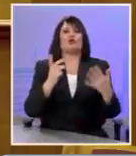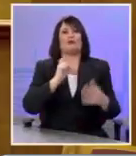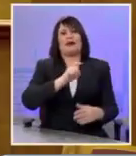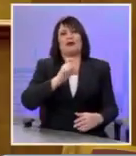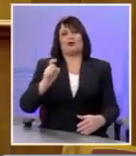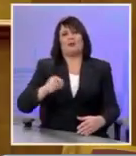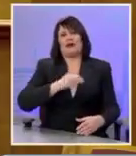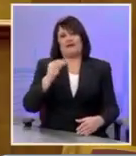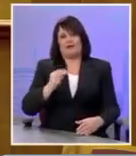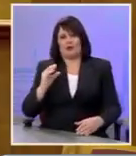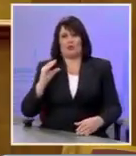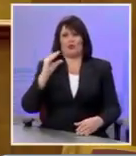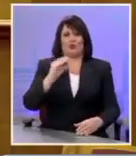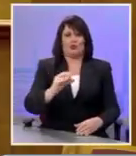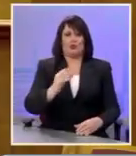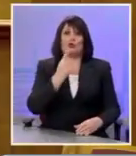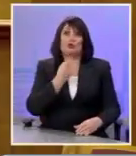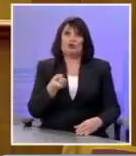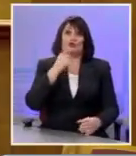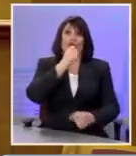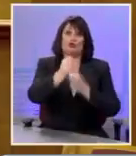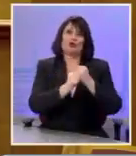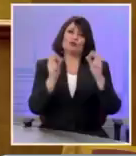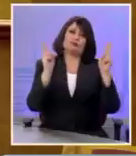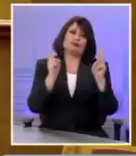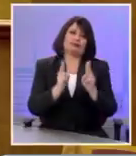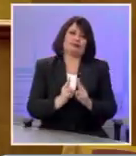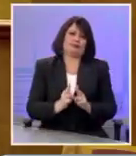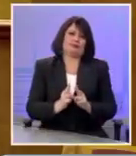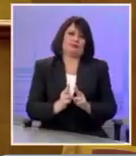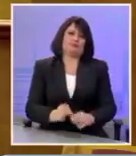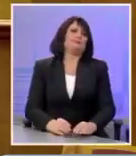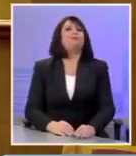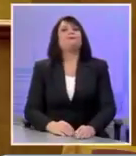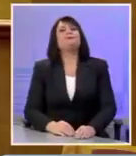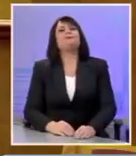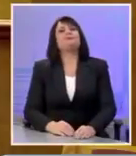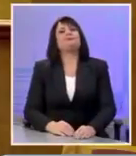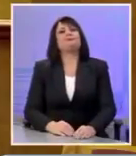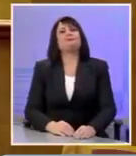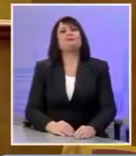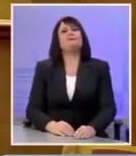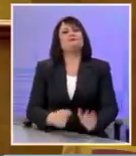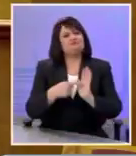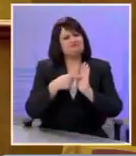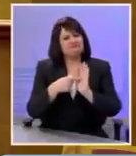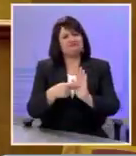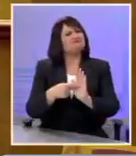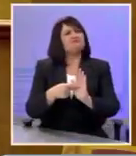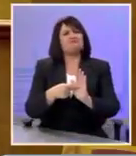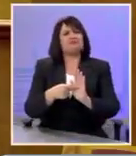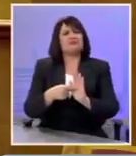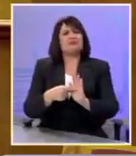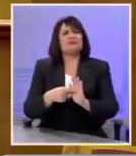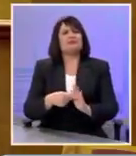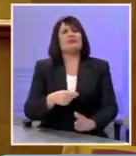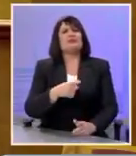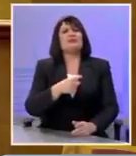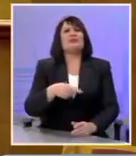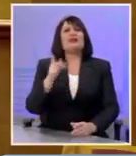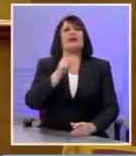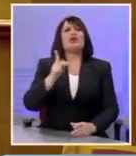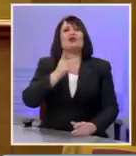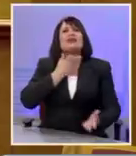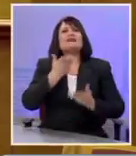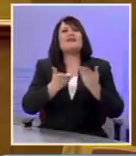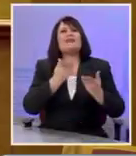εκατομμύρια ευρώ και του χρόνου ακόμη λιγότερα. Ανάλογο είναι το μήνυμα για όλες τις κοινωνικές